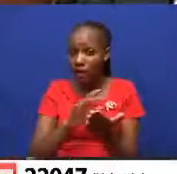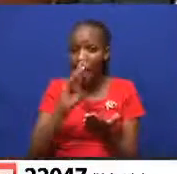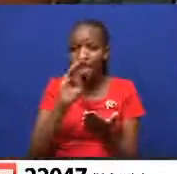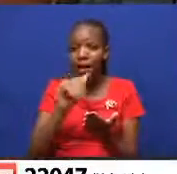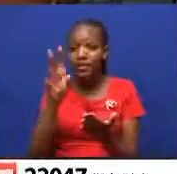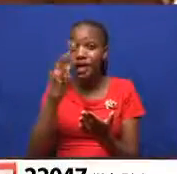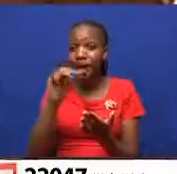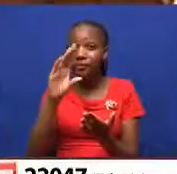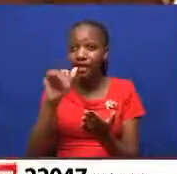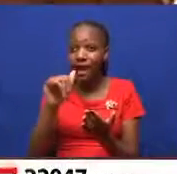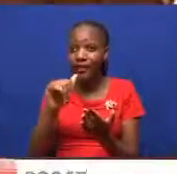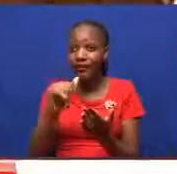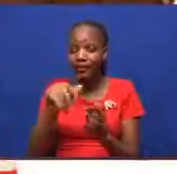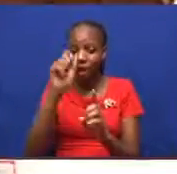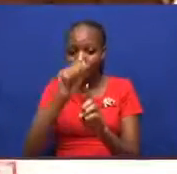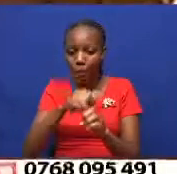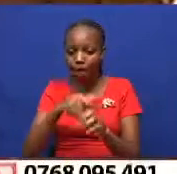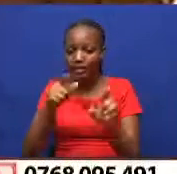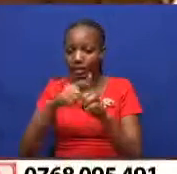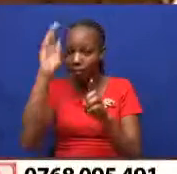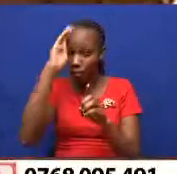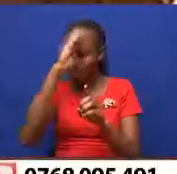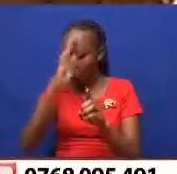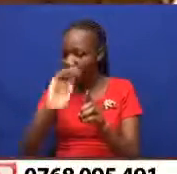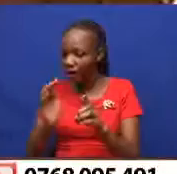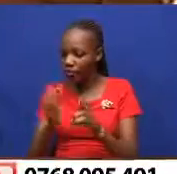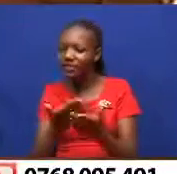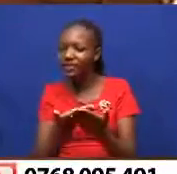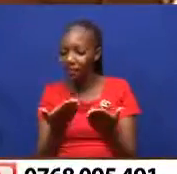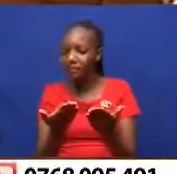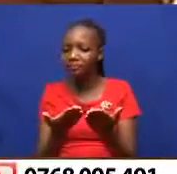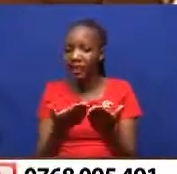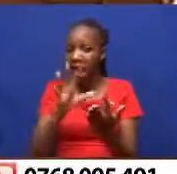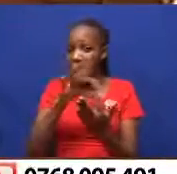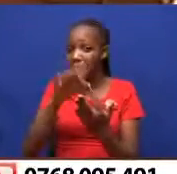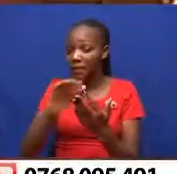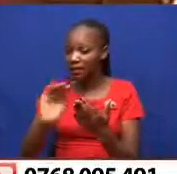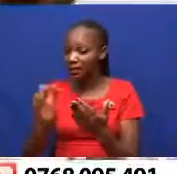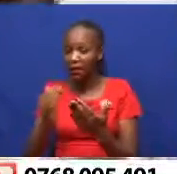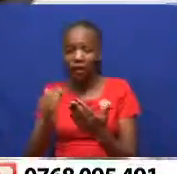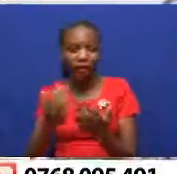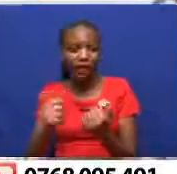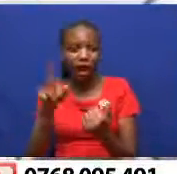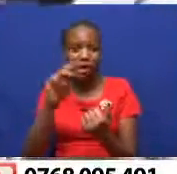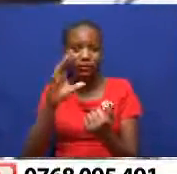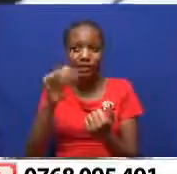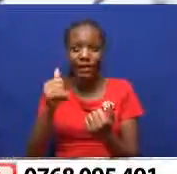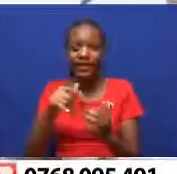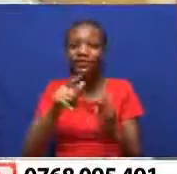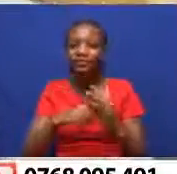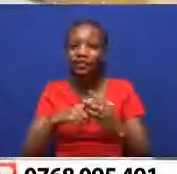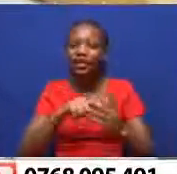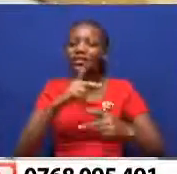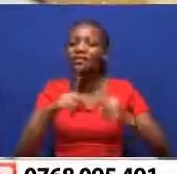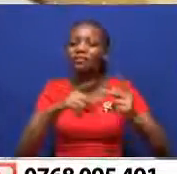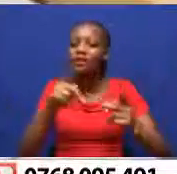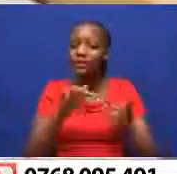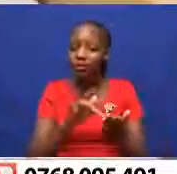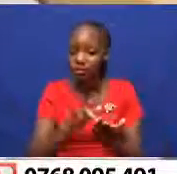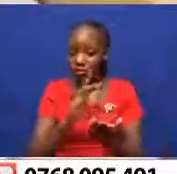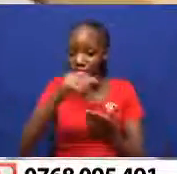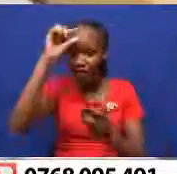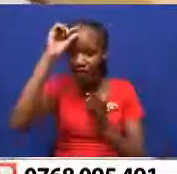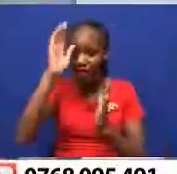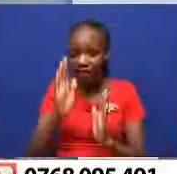wadi. Kaunti za Kwale na Bungoma ni baadhi ya kaunti ambazo wawakilishi wa wodi wameanza mchakato wa